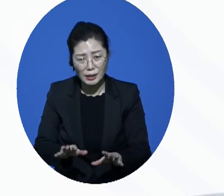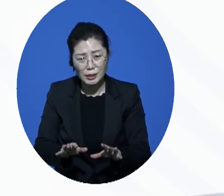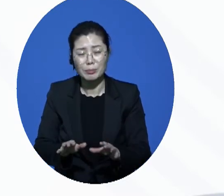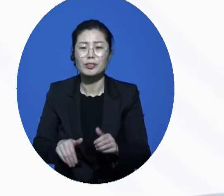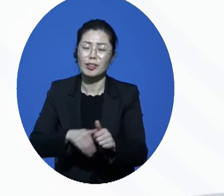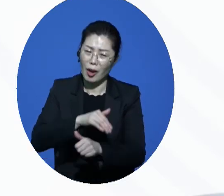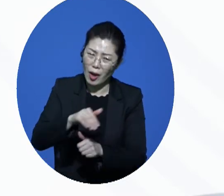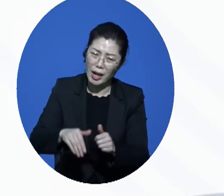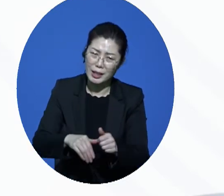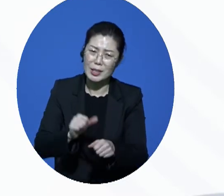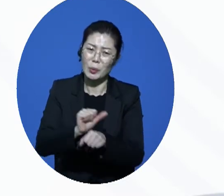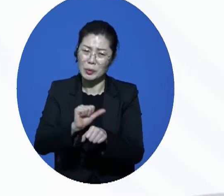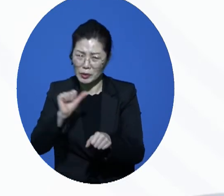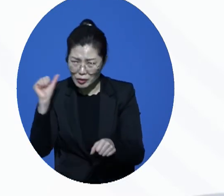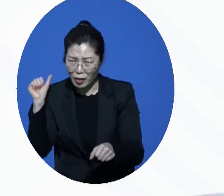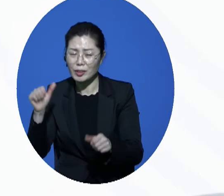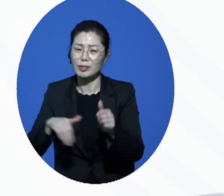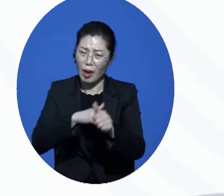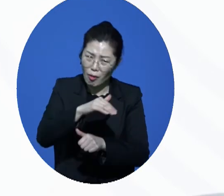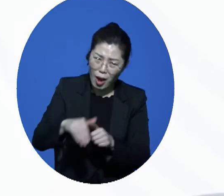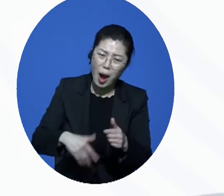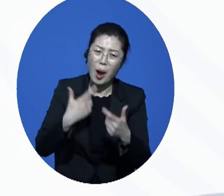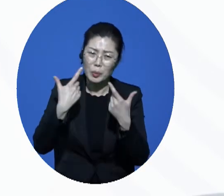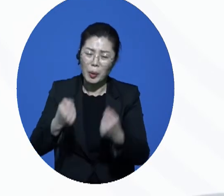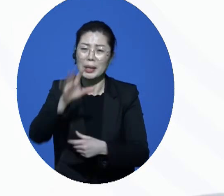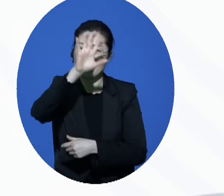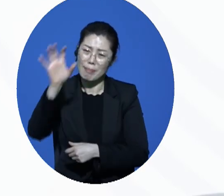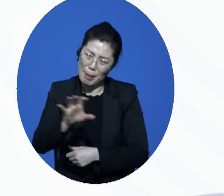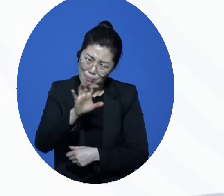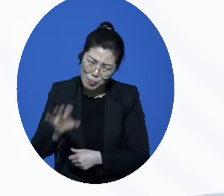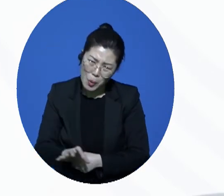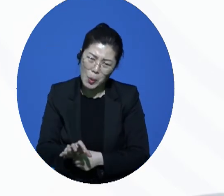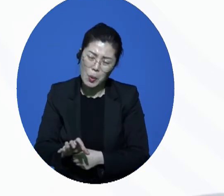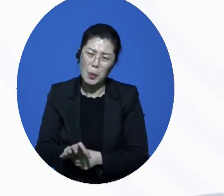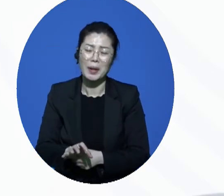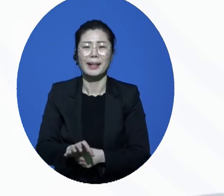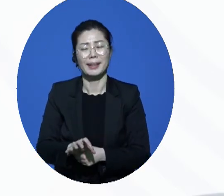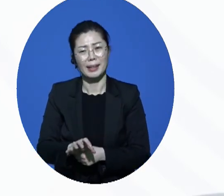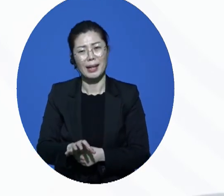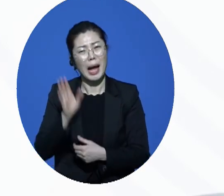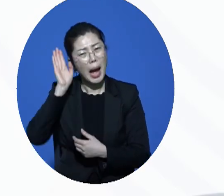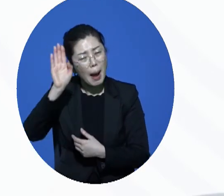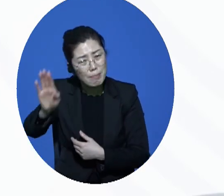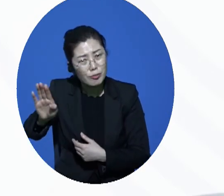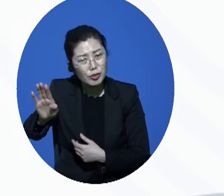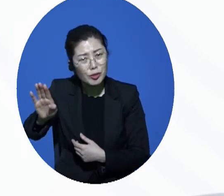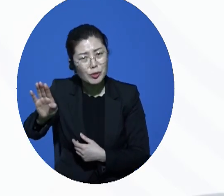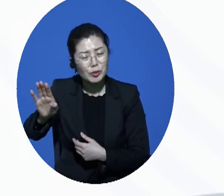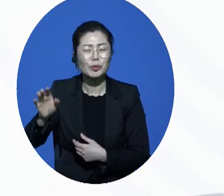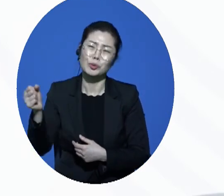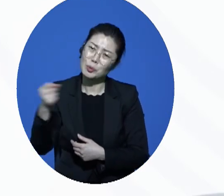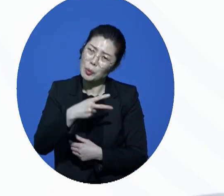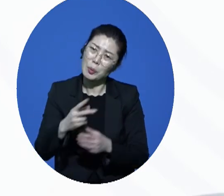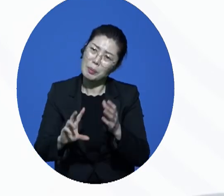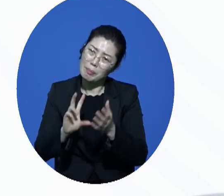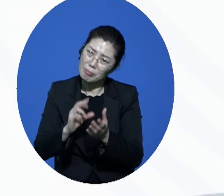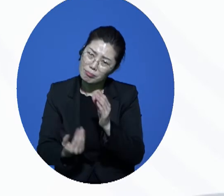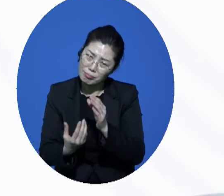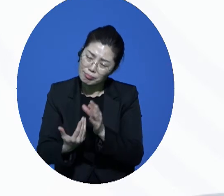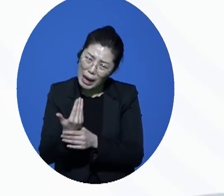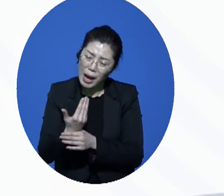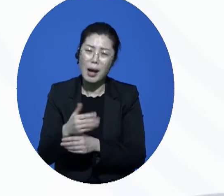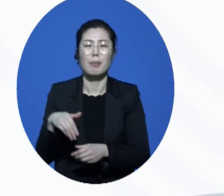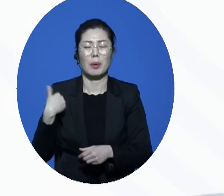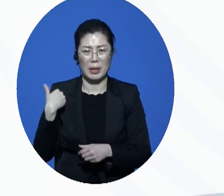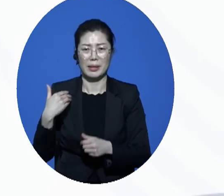답습하지 않을까라는 우려를 접을 수가 없습니다. 이와 관련해서 이후에 명확하게